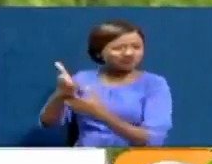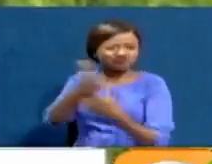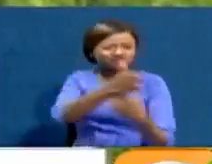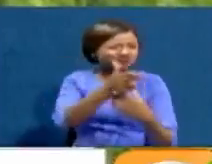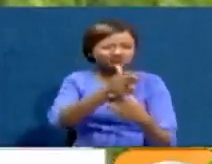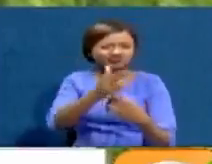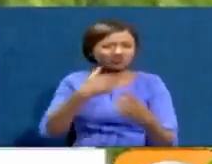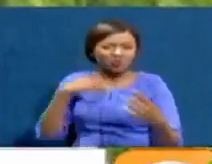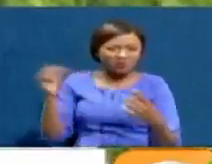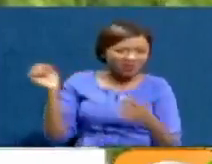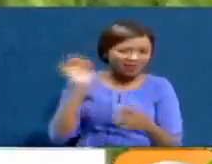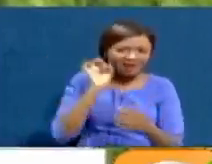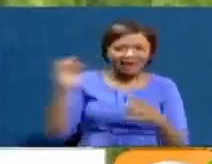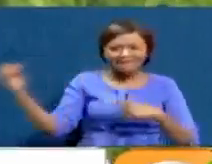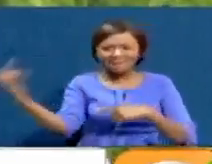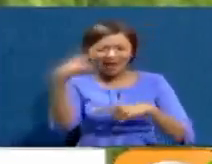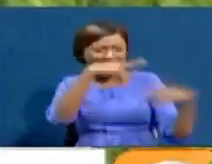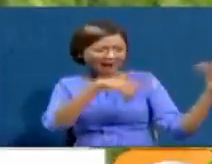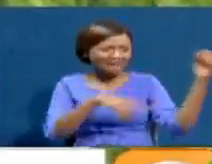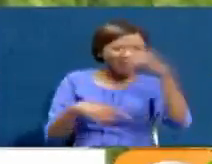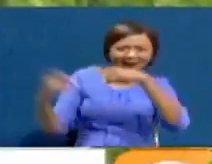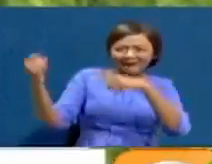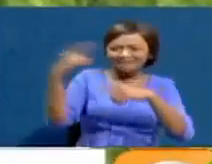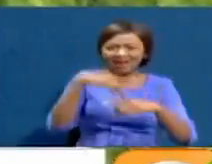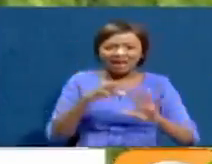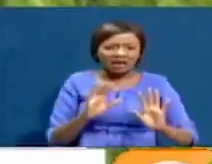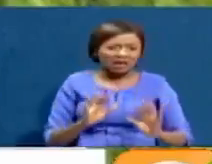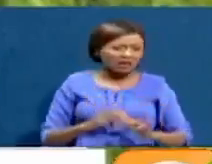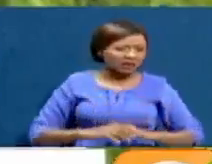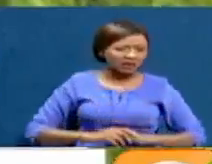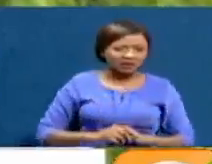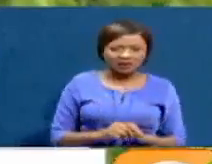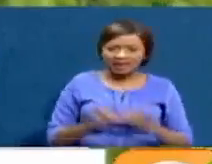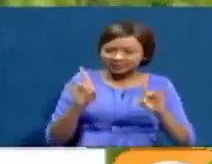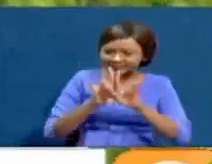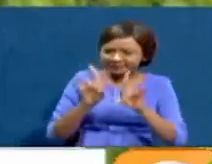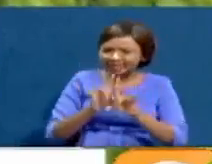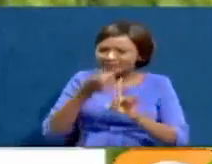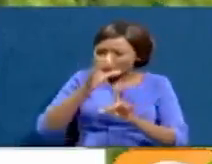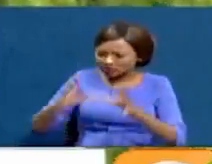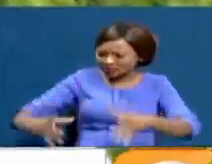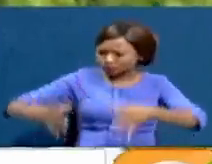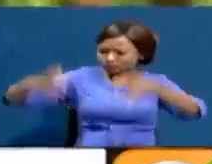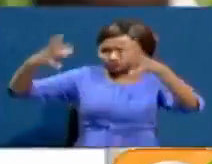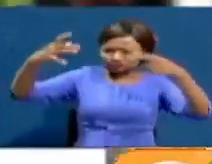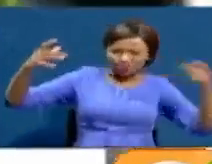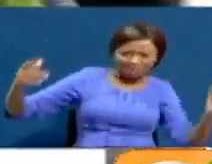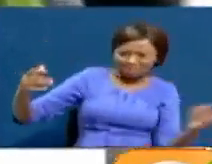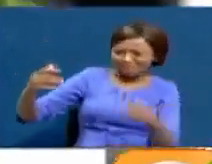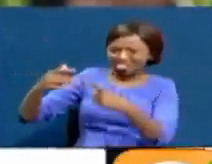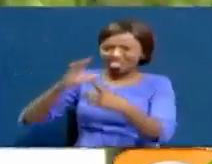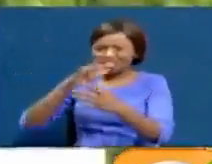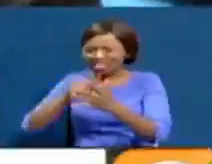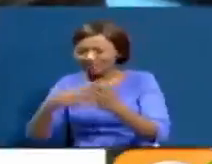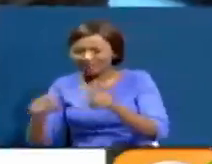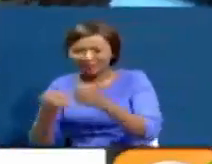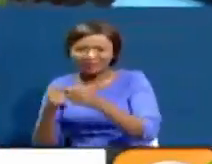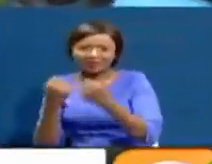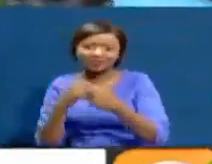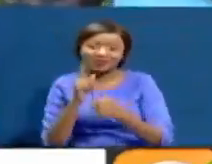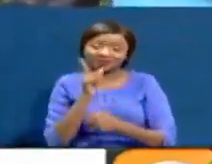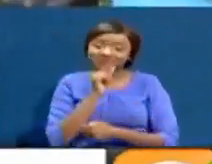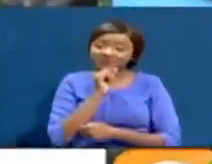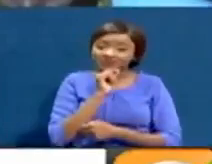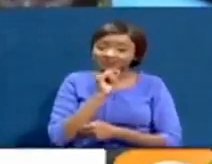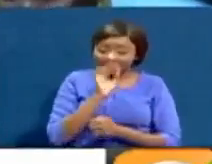zikawa zinapitia hapa juu ya hapa na sikonga hata hii ni ya tangi ya maji na zingine zilikuwa zikianguka kule. And that is